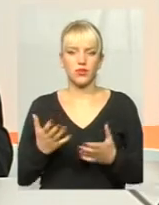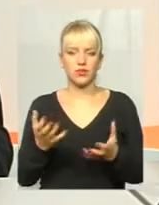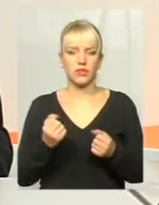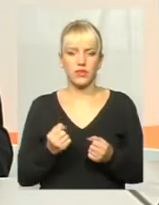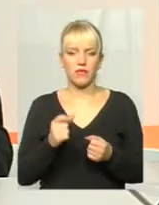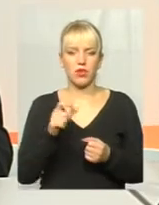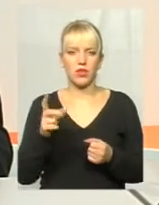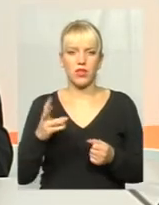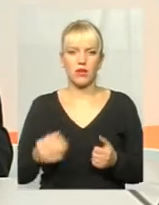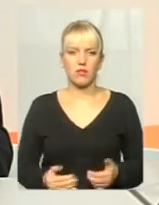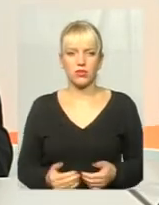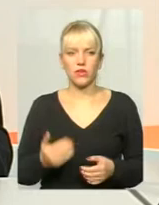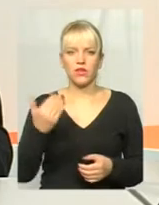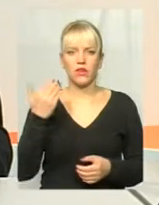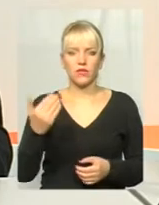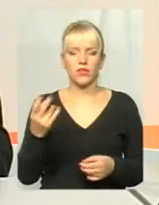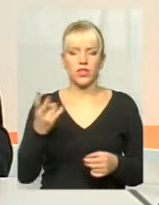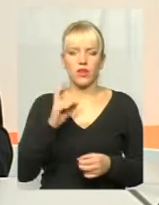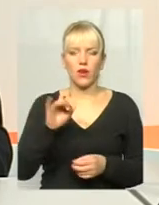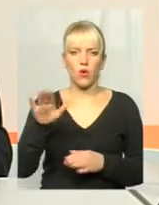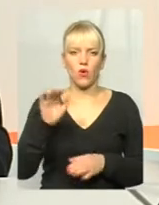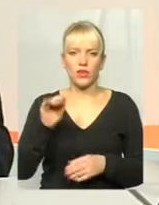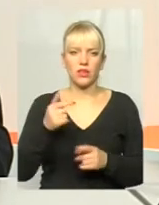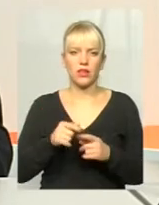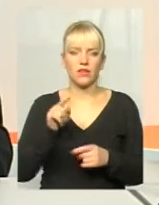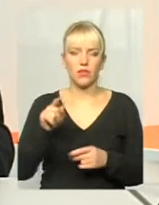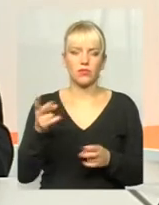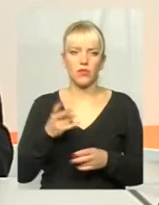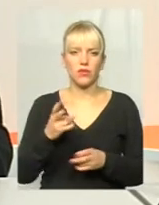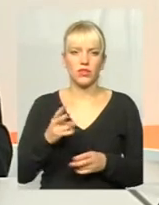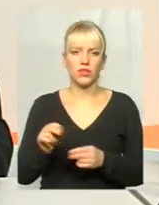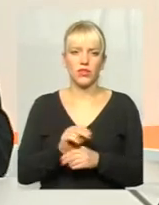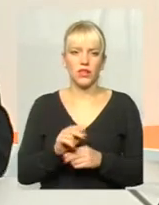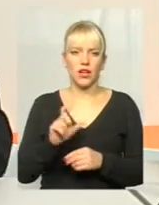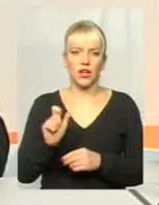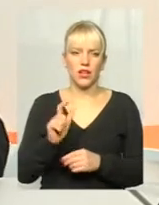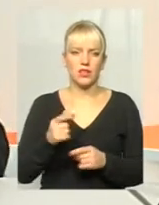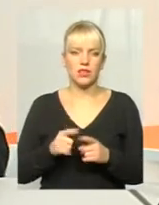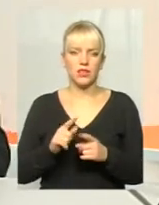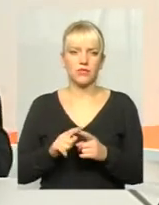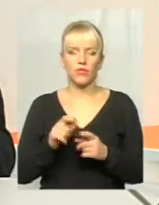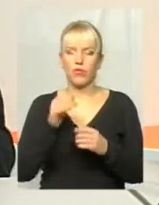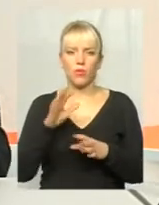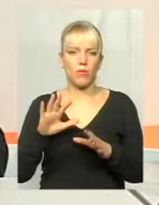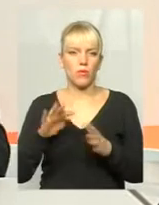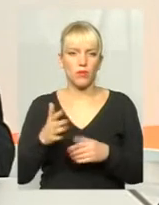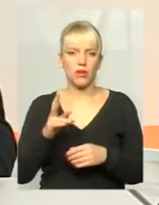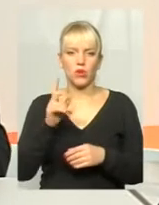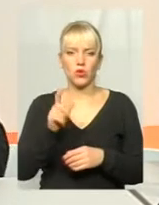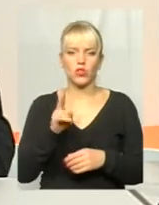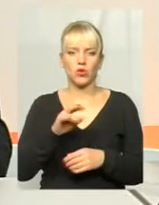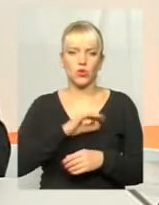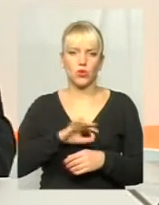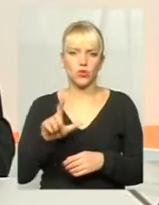людей, значить вони орендарі, орендар-власник. Тобто в будь-якому випадку власник квартири і та людина, яка користується